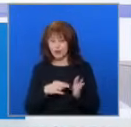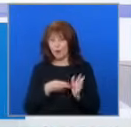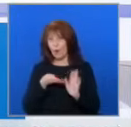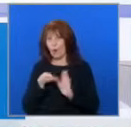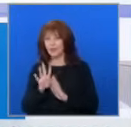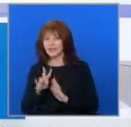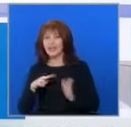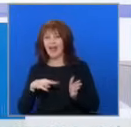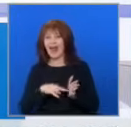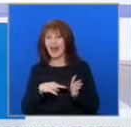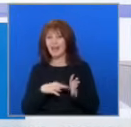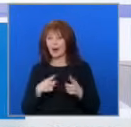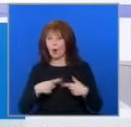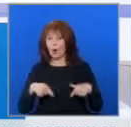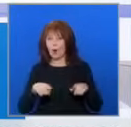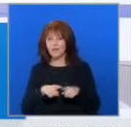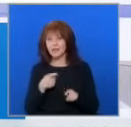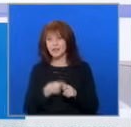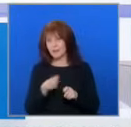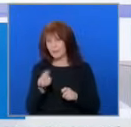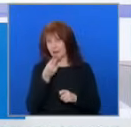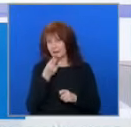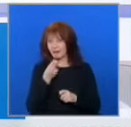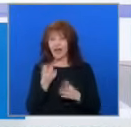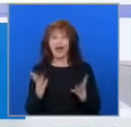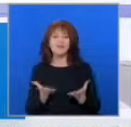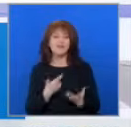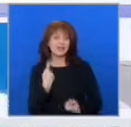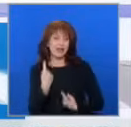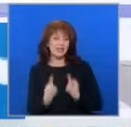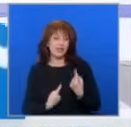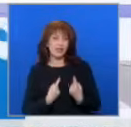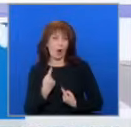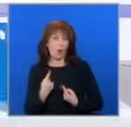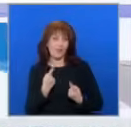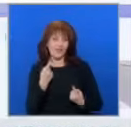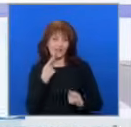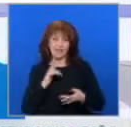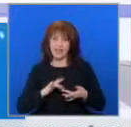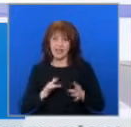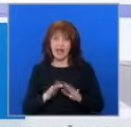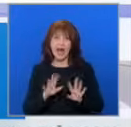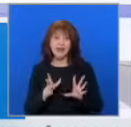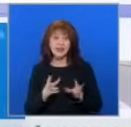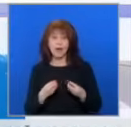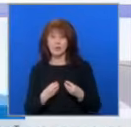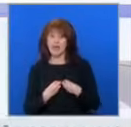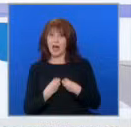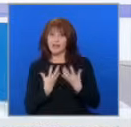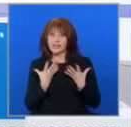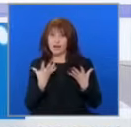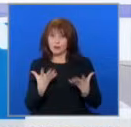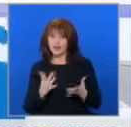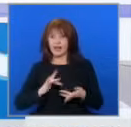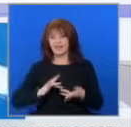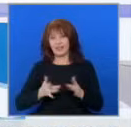закуска. И какво се оказва? Вълна от клипове и ще ги залива вече социалните мрежи. Да, някои не си напочерпиха вдъхновение за интернет творчество от